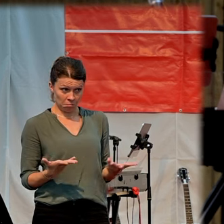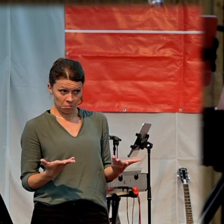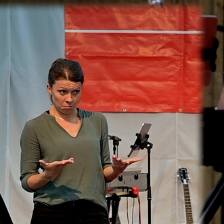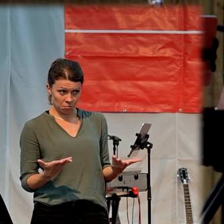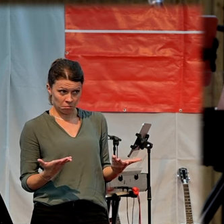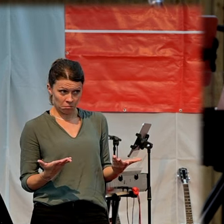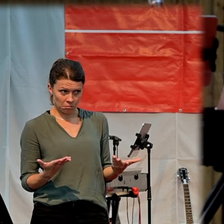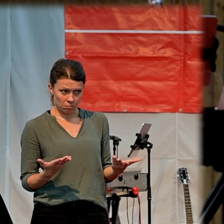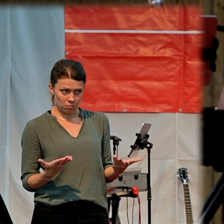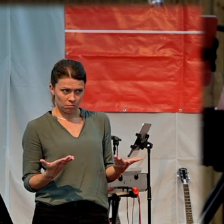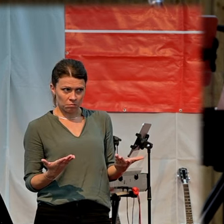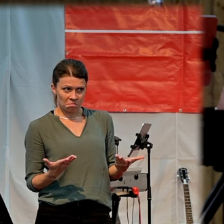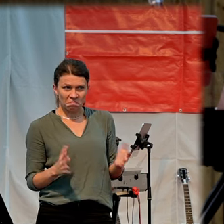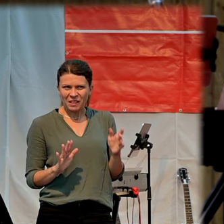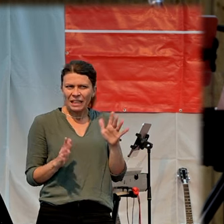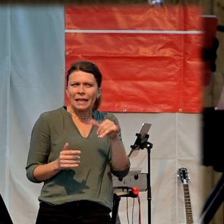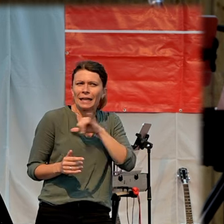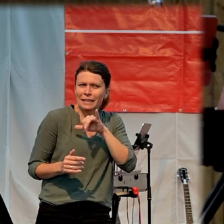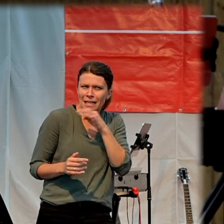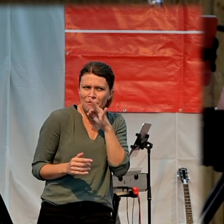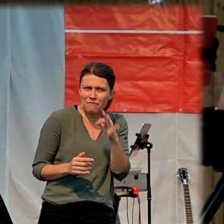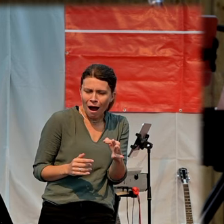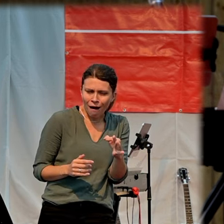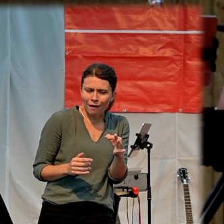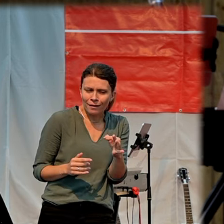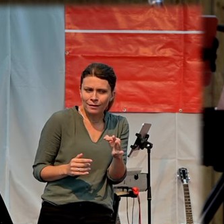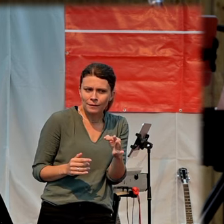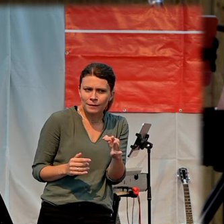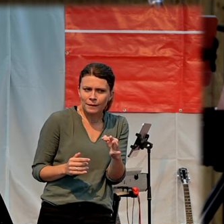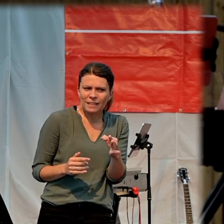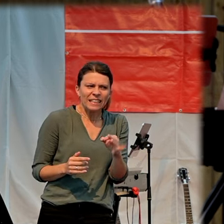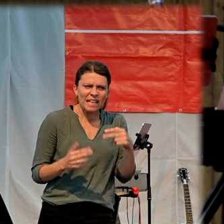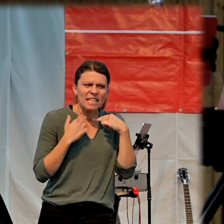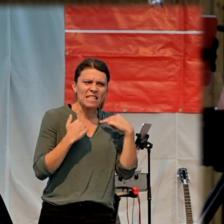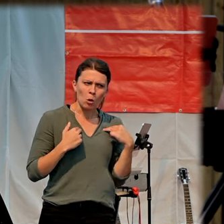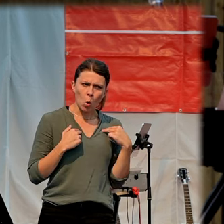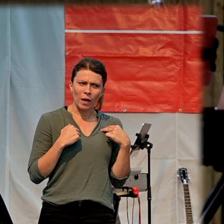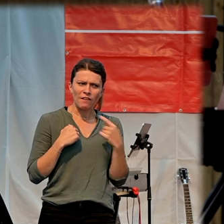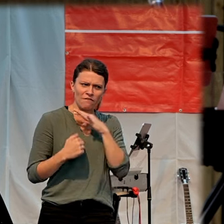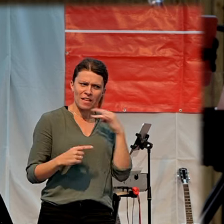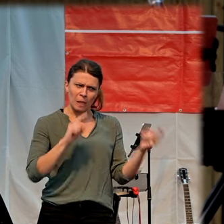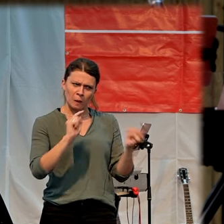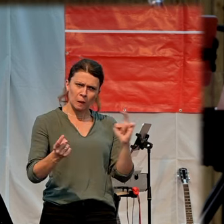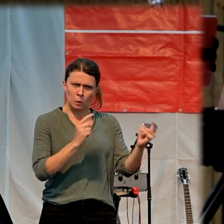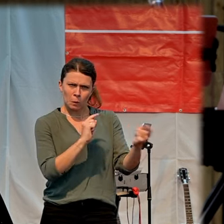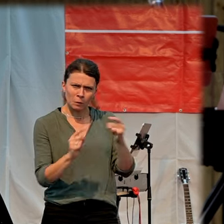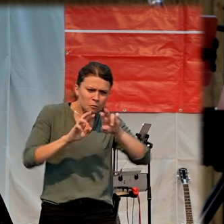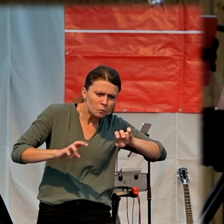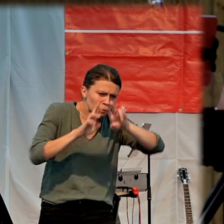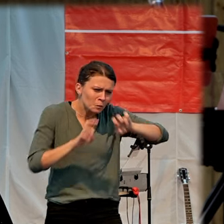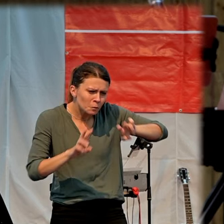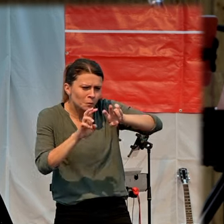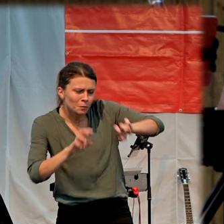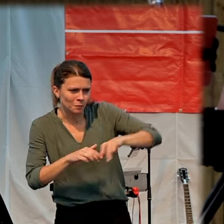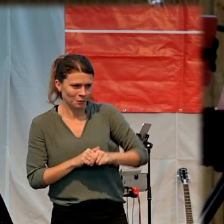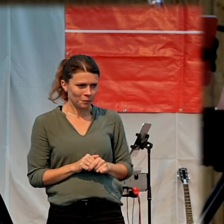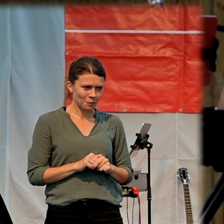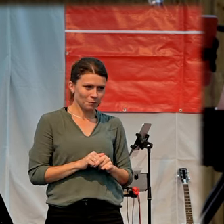ist eine interessante Fragestellung. Ich gebe zu, da sind die Theologen auch ganz schön unterwegs.